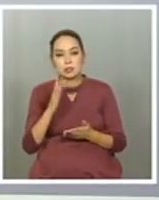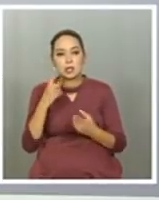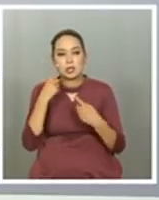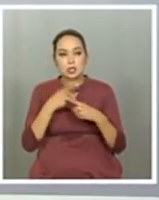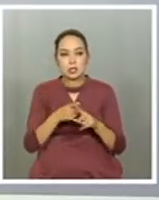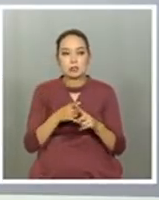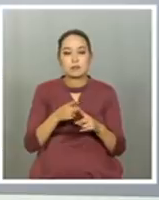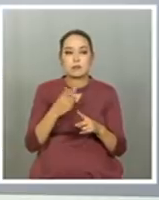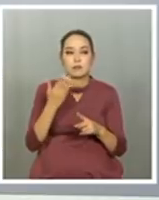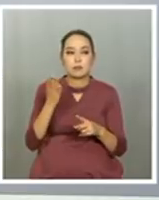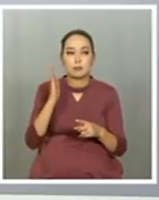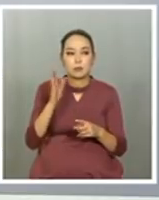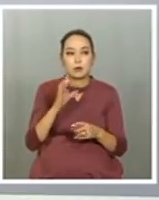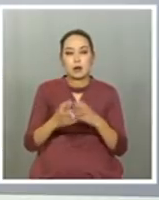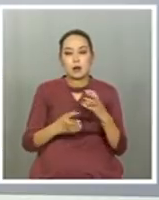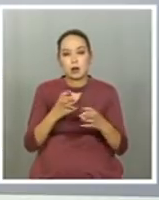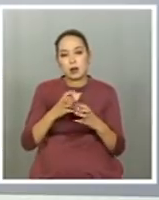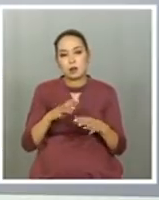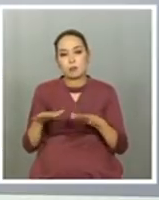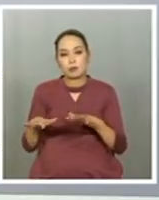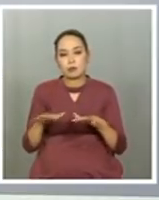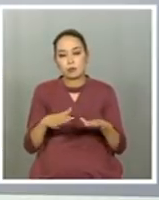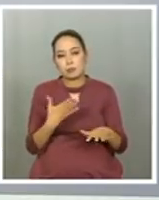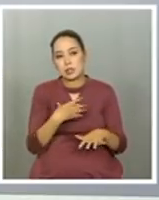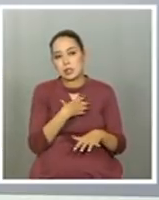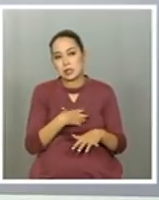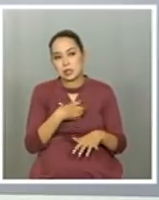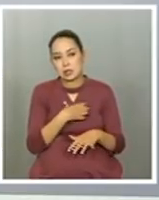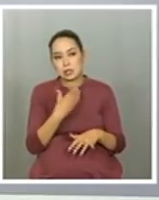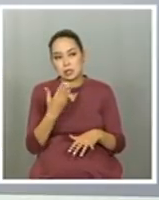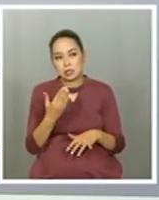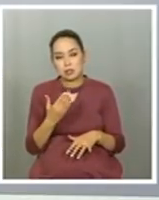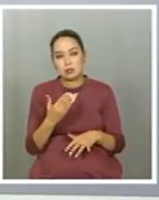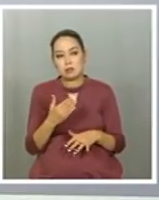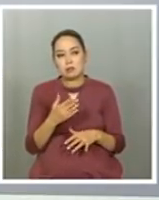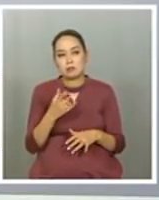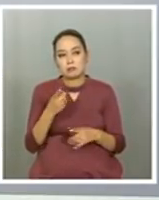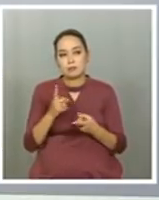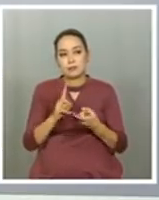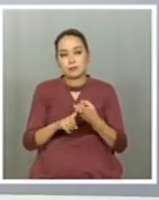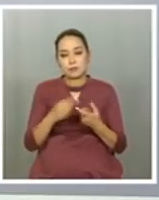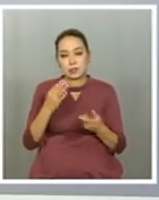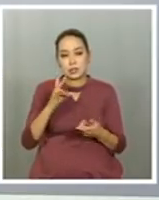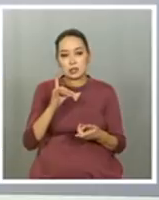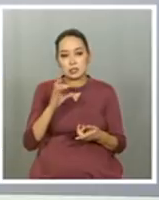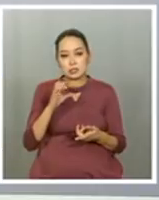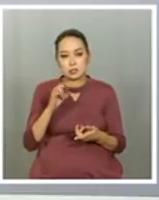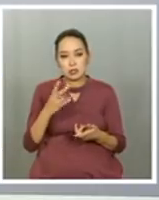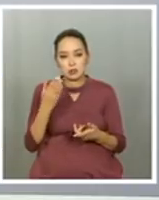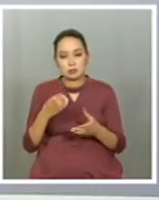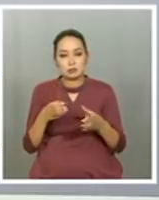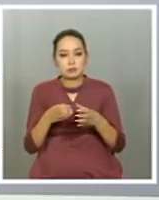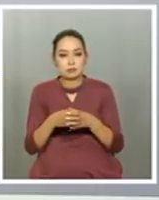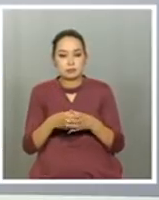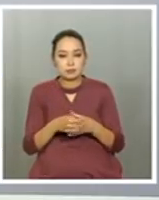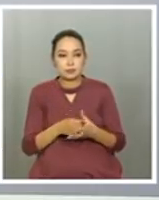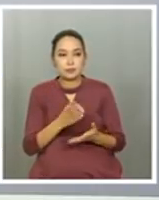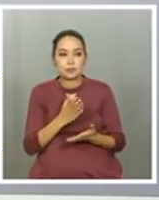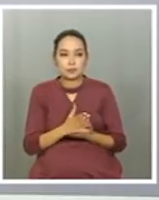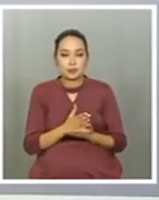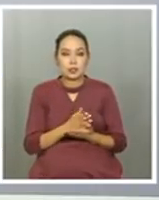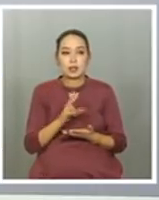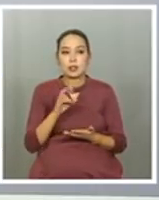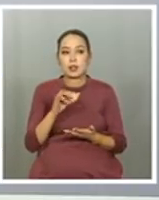және халықаралық ұйымдар, бұлар негізгі, яғни нысанға байланысты геоэкономиканың негізгі категориялар болып келеді. Ал енді